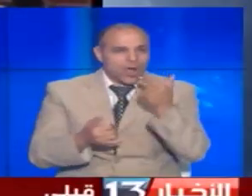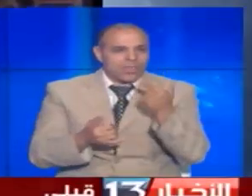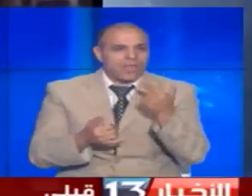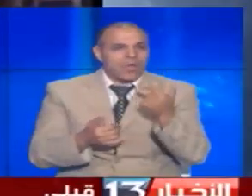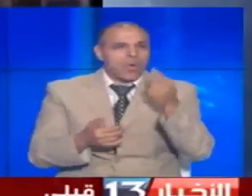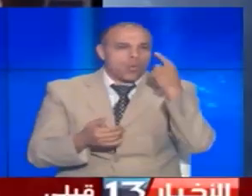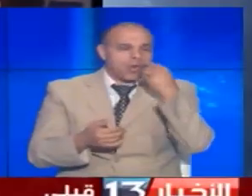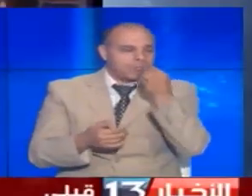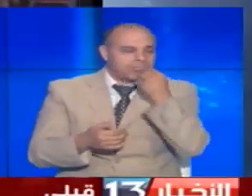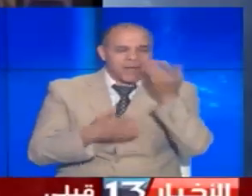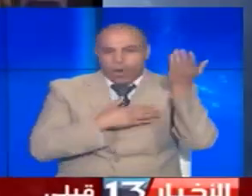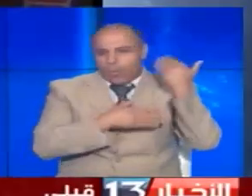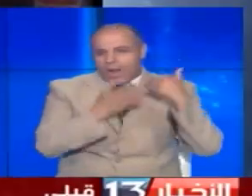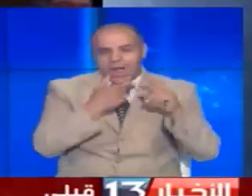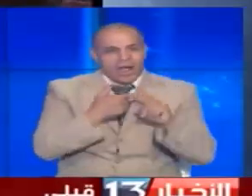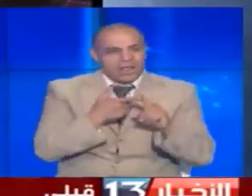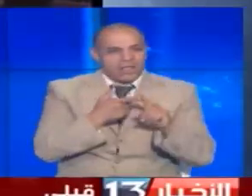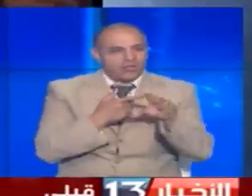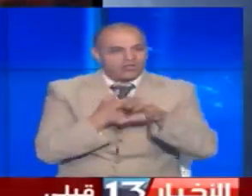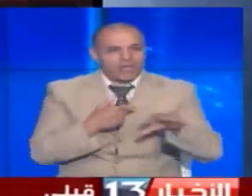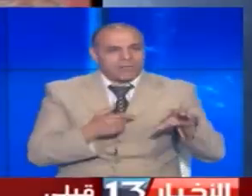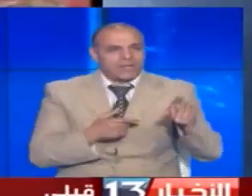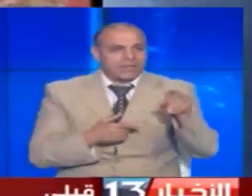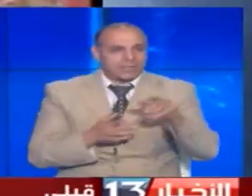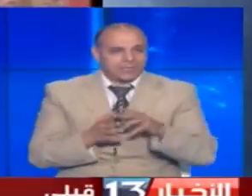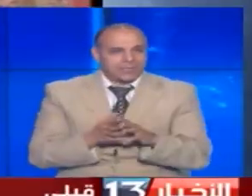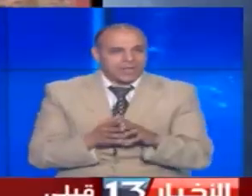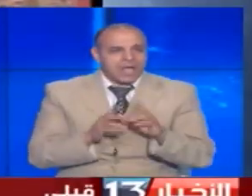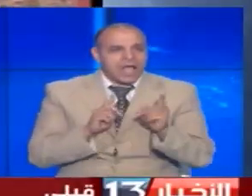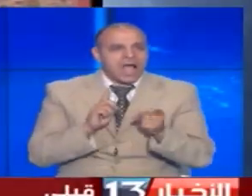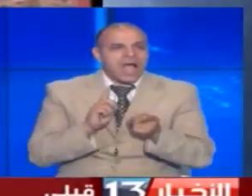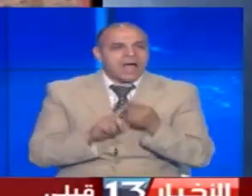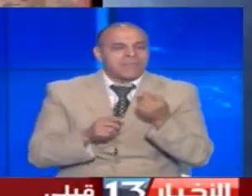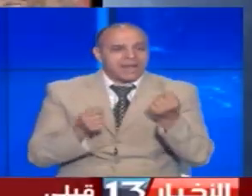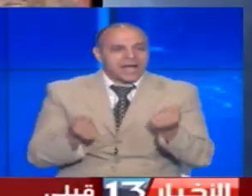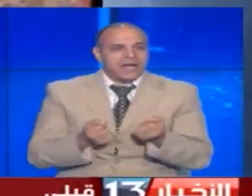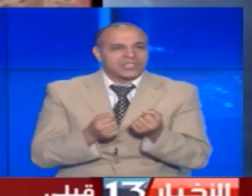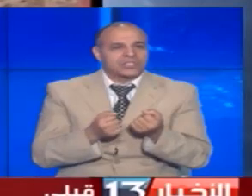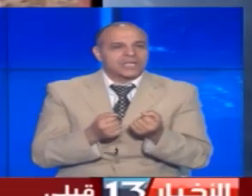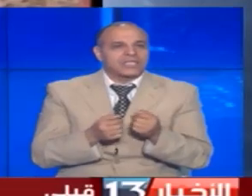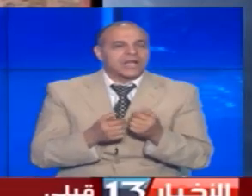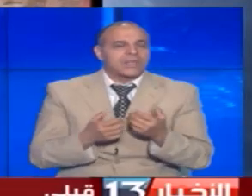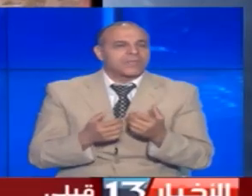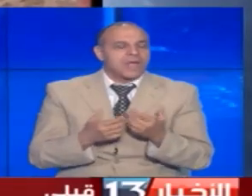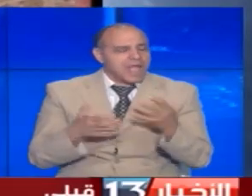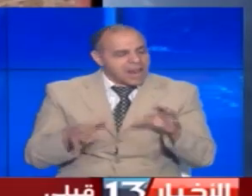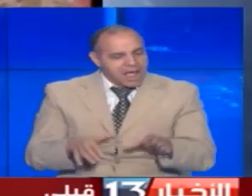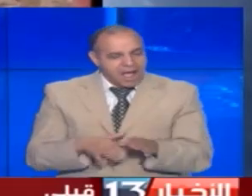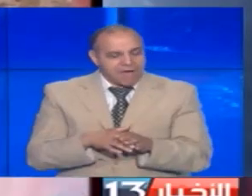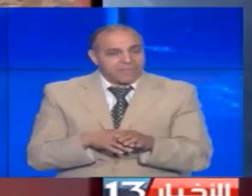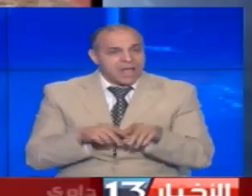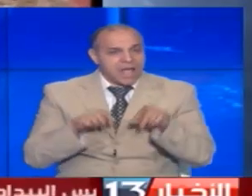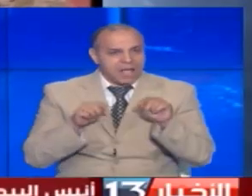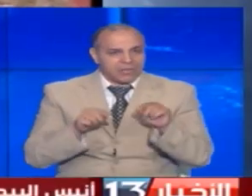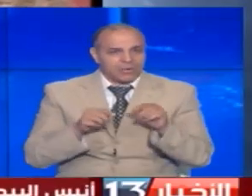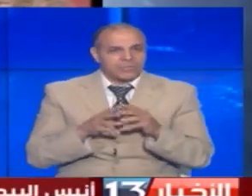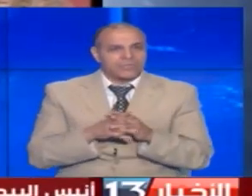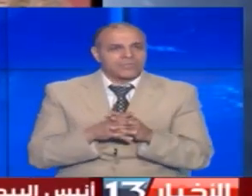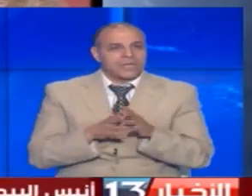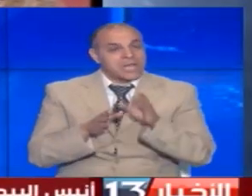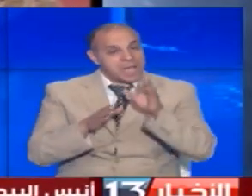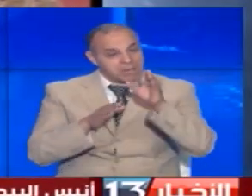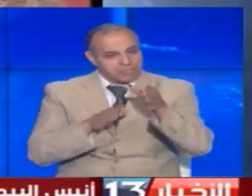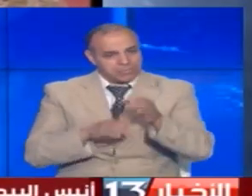للاكل التقليديه اهم الارسال بدينا بالمحتل المحفل اللي حكي وقت اللي هو